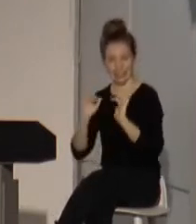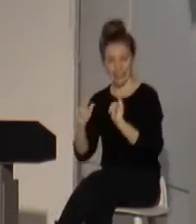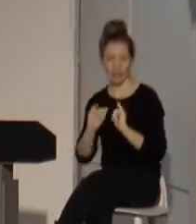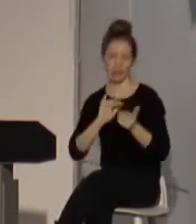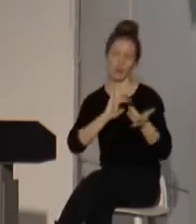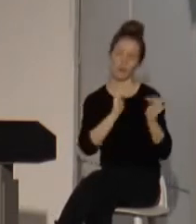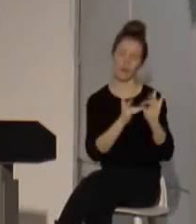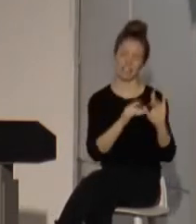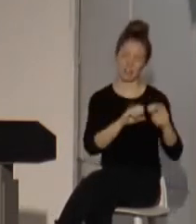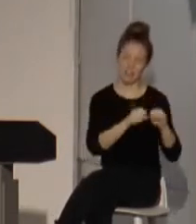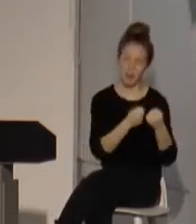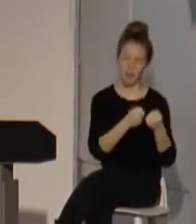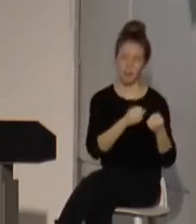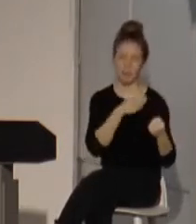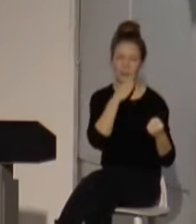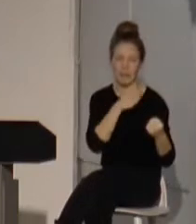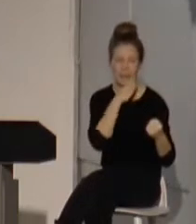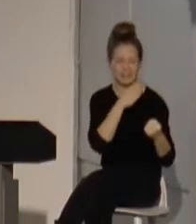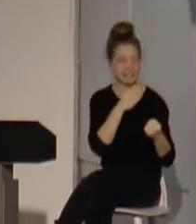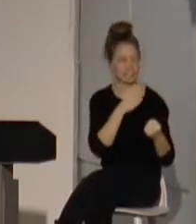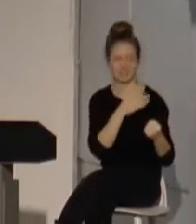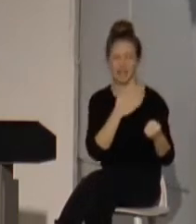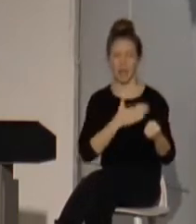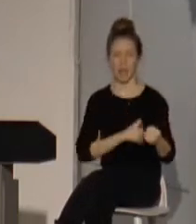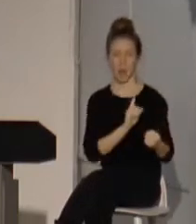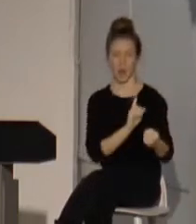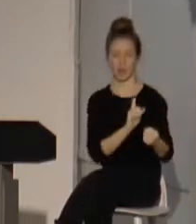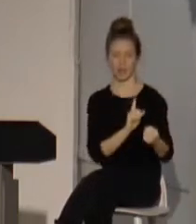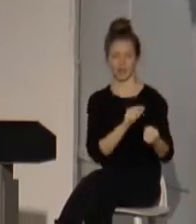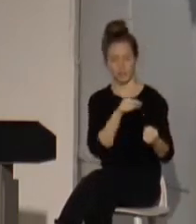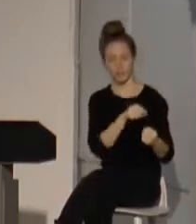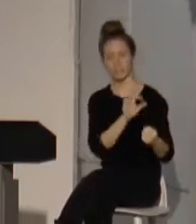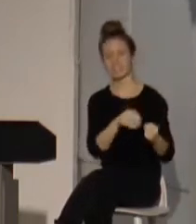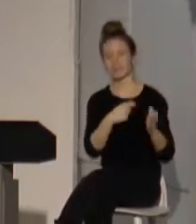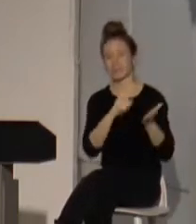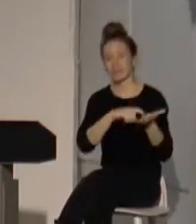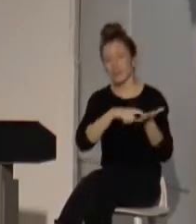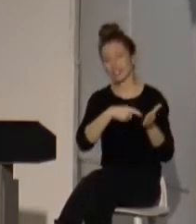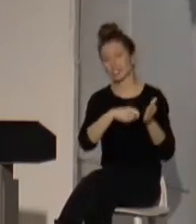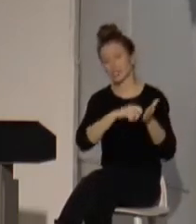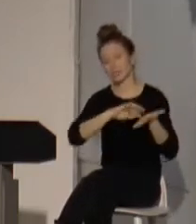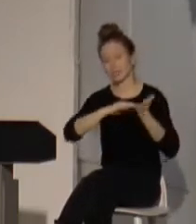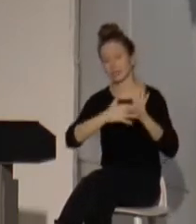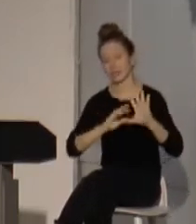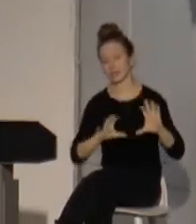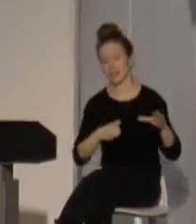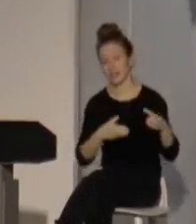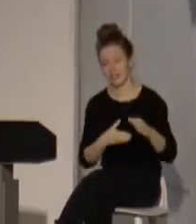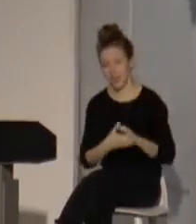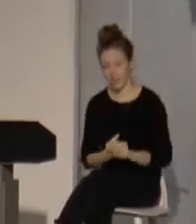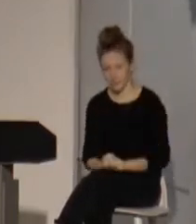הבעייתי, הלא רצוי, שבעצם דורש את התיקון מבחינת החברה.